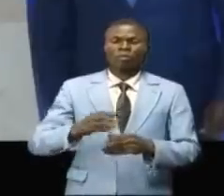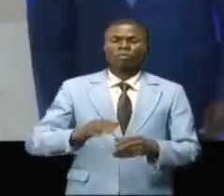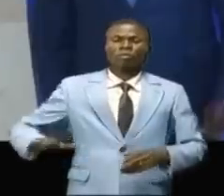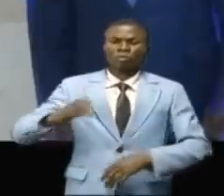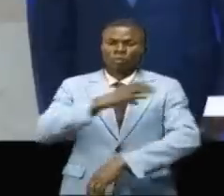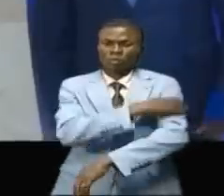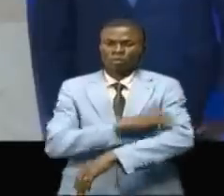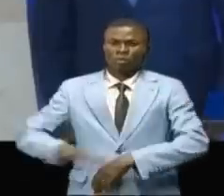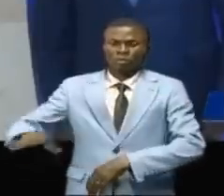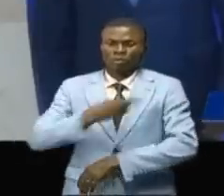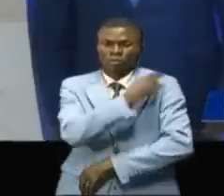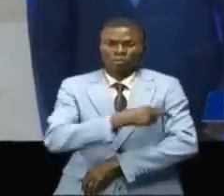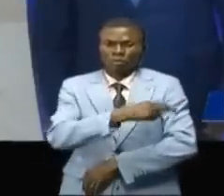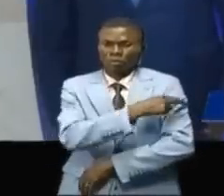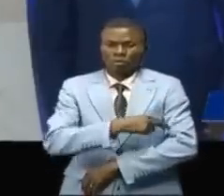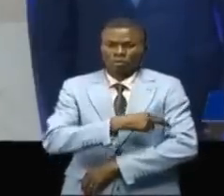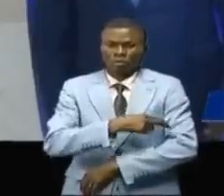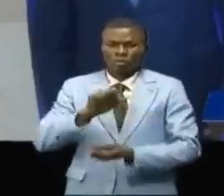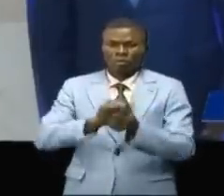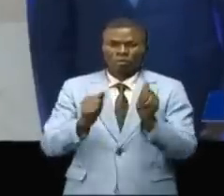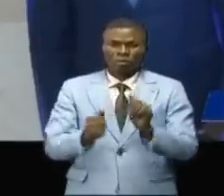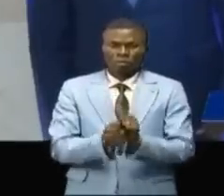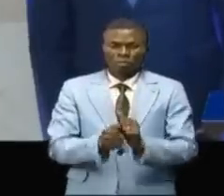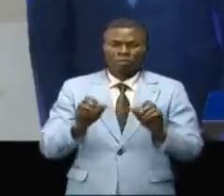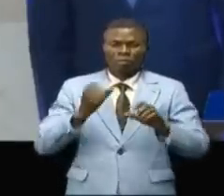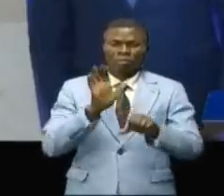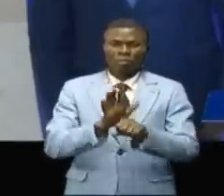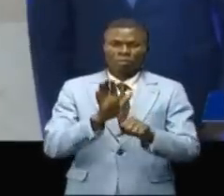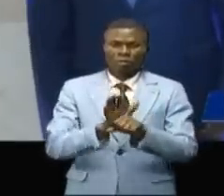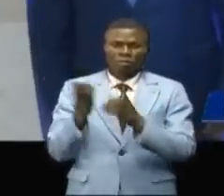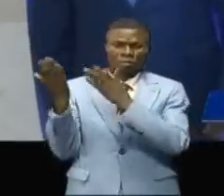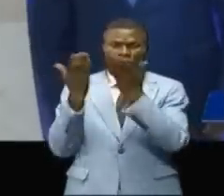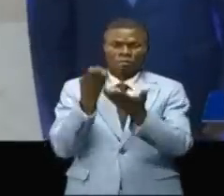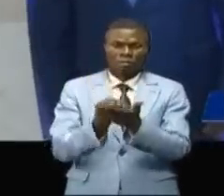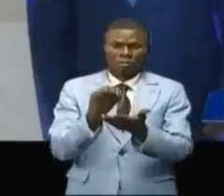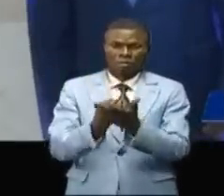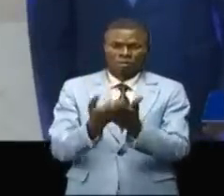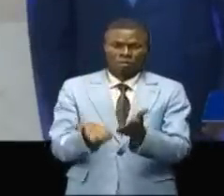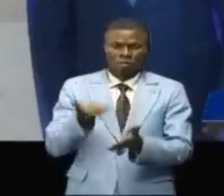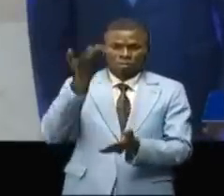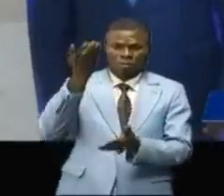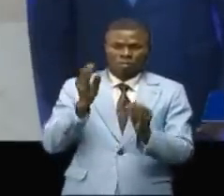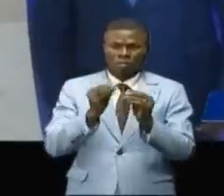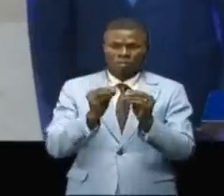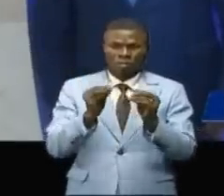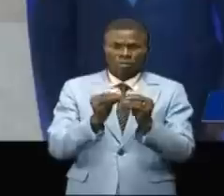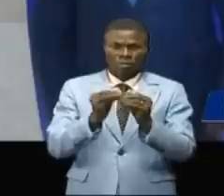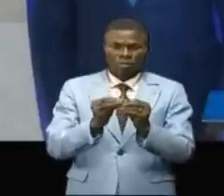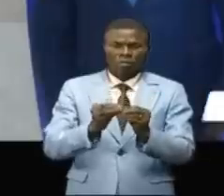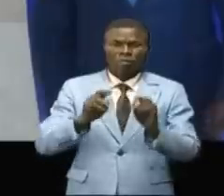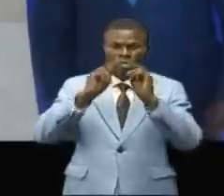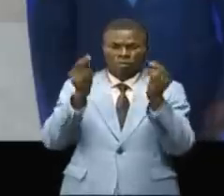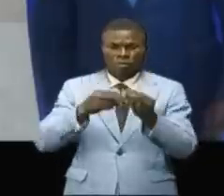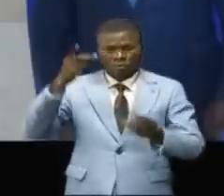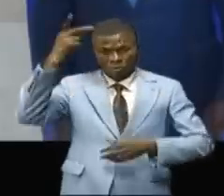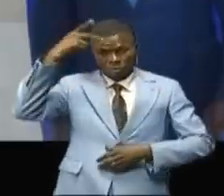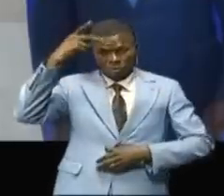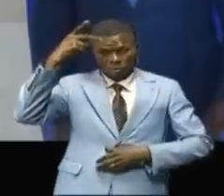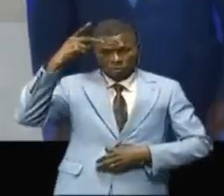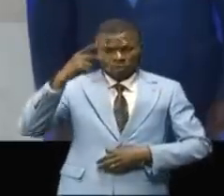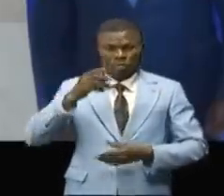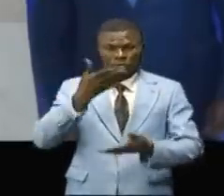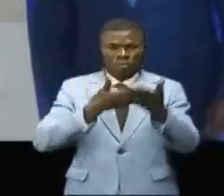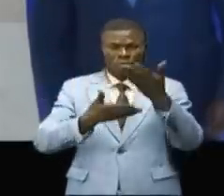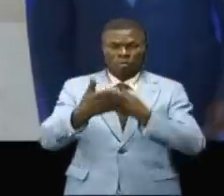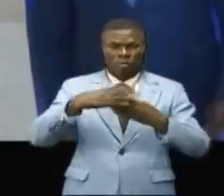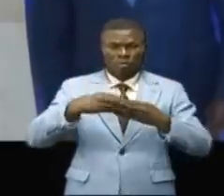journal. La situation macroéconomique du pays est passée au crible au cours de la réunion de la Troïka politique. Le taux de change,